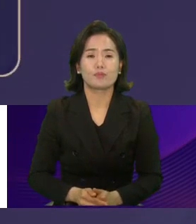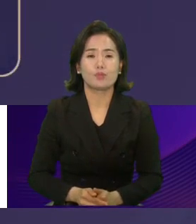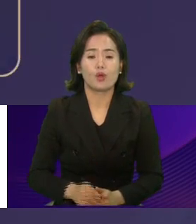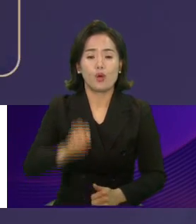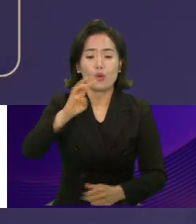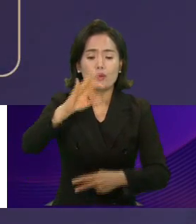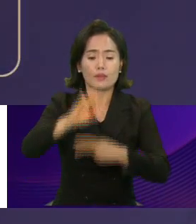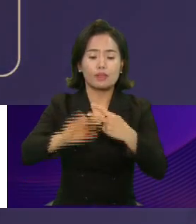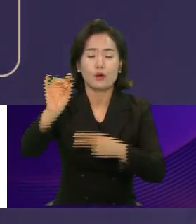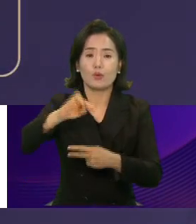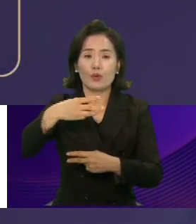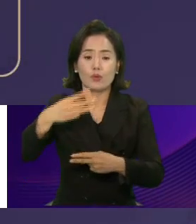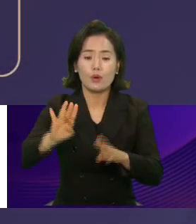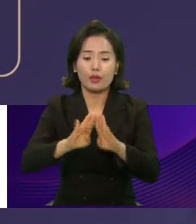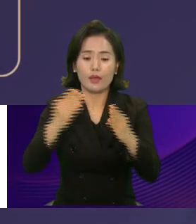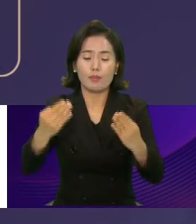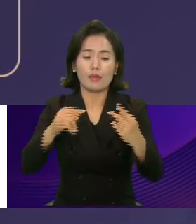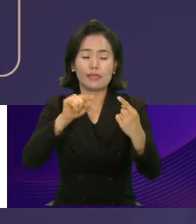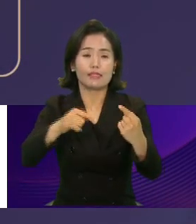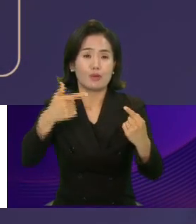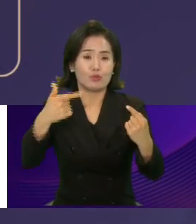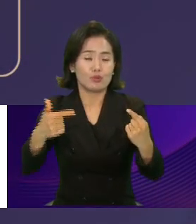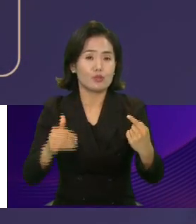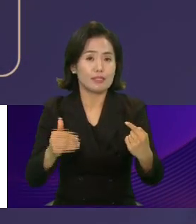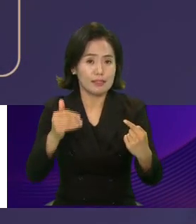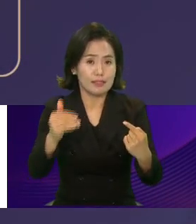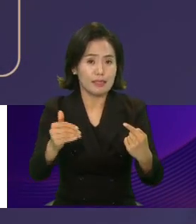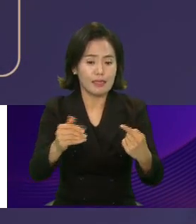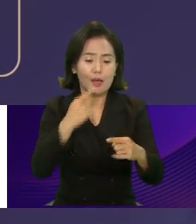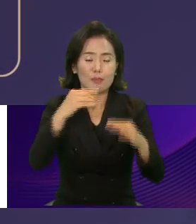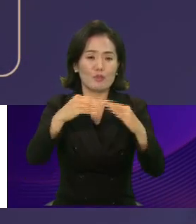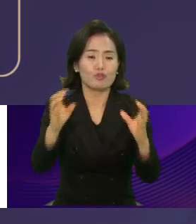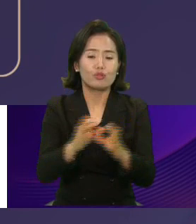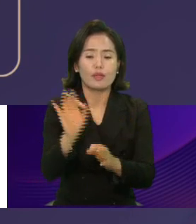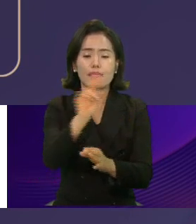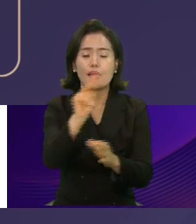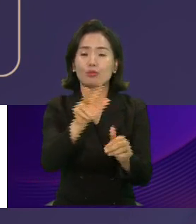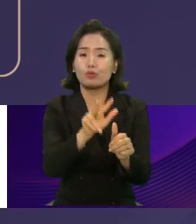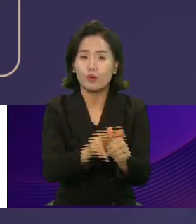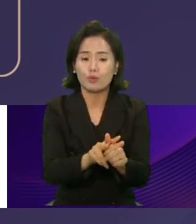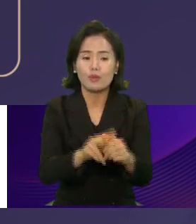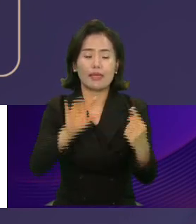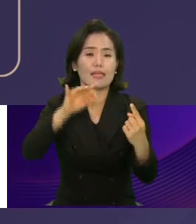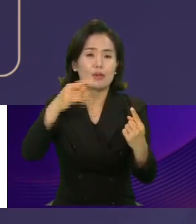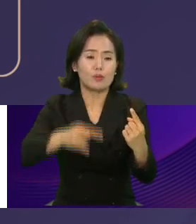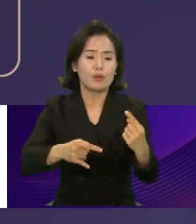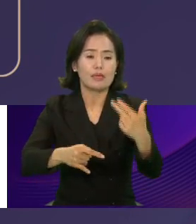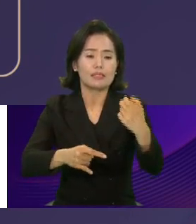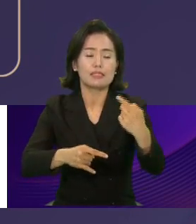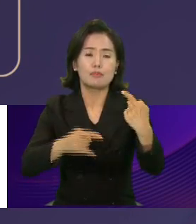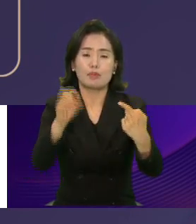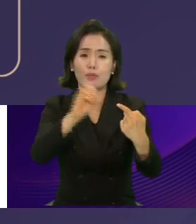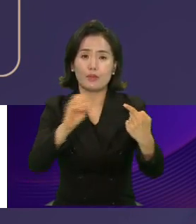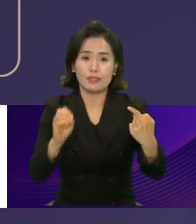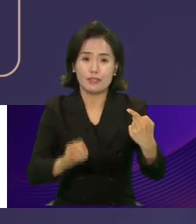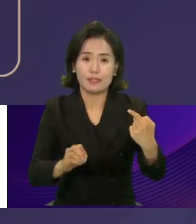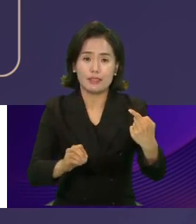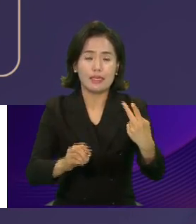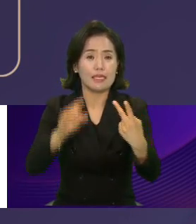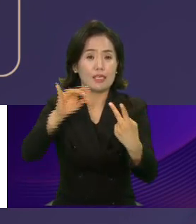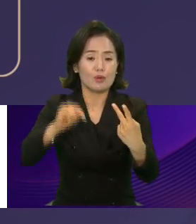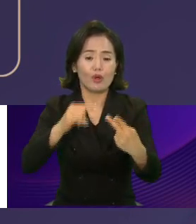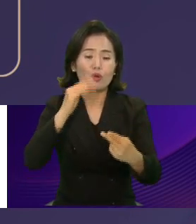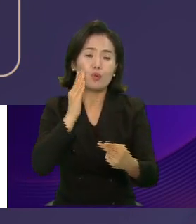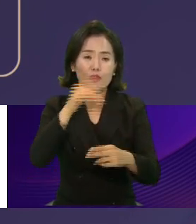다음은 광주 서구 을입니다. 개표 1.6% 진행된 가운데 더불어민주당 양분남 후보가 1위 71% 득표하고 있습니다.